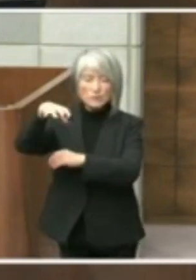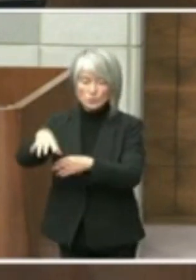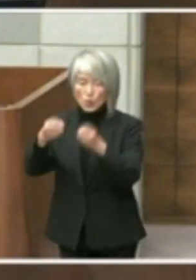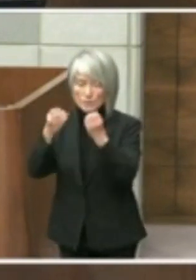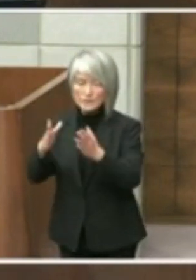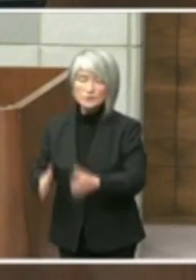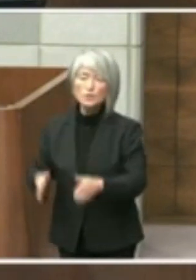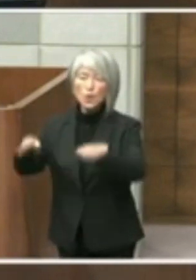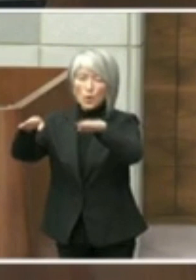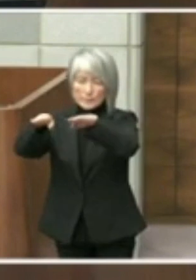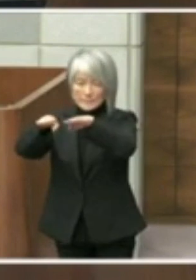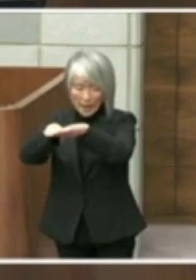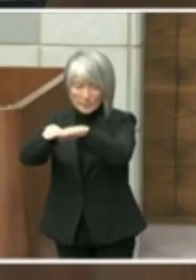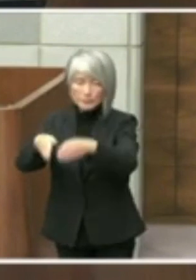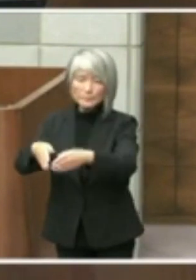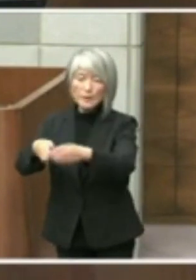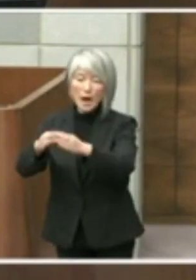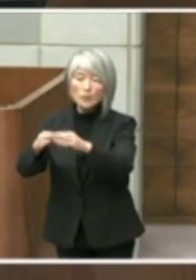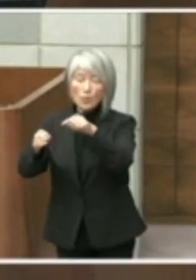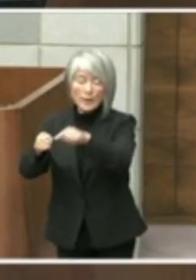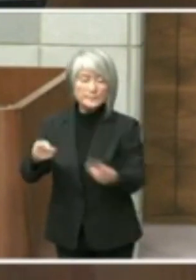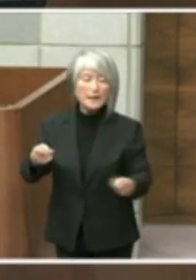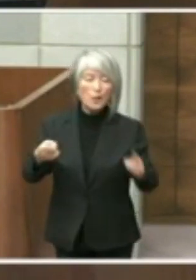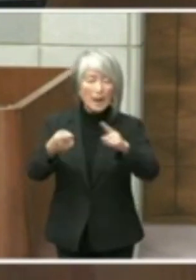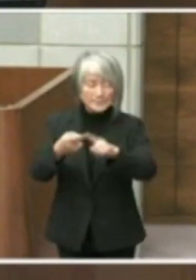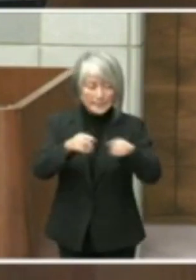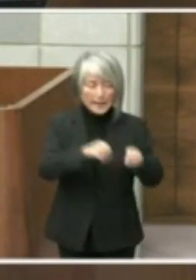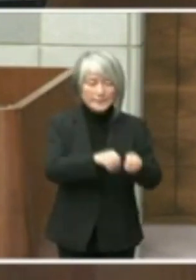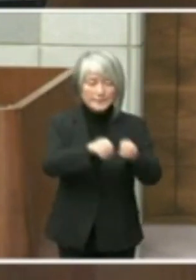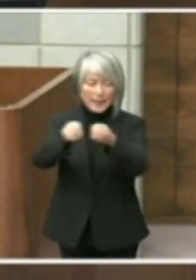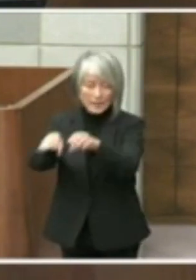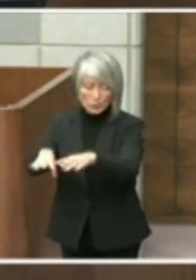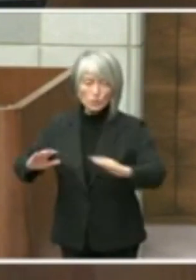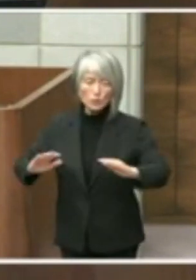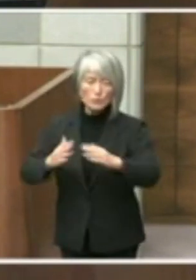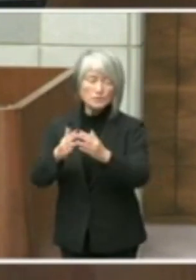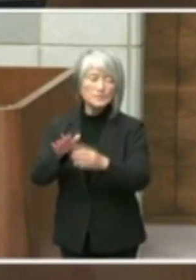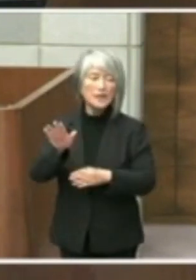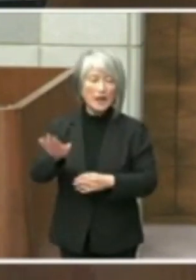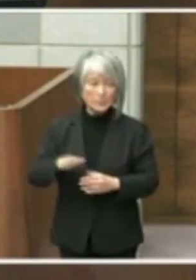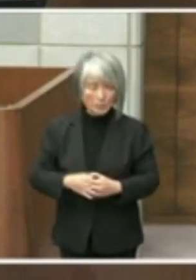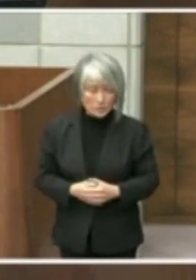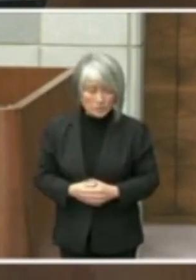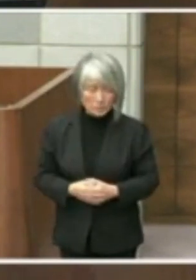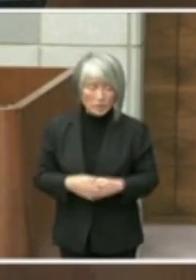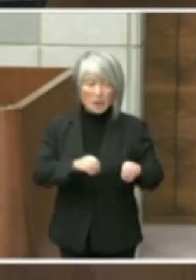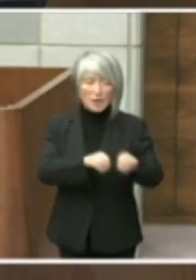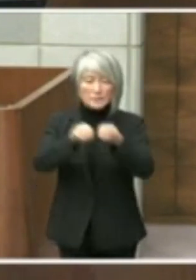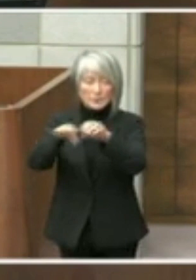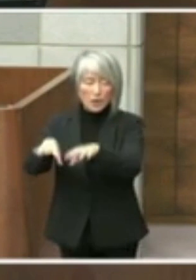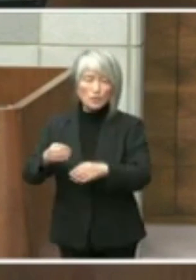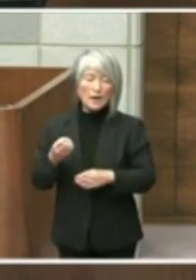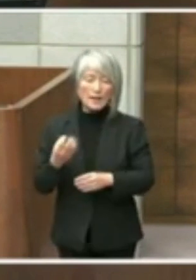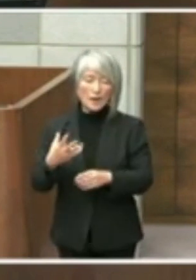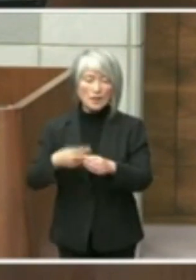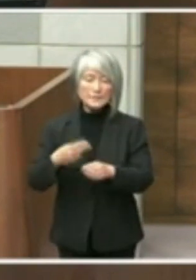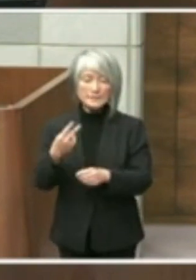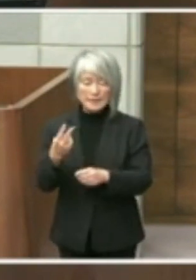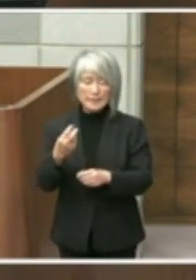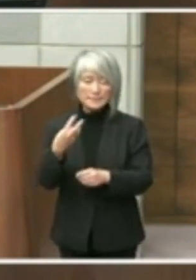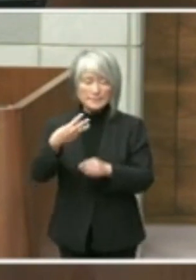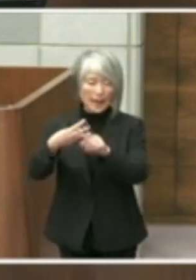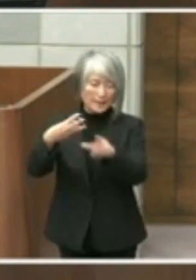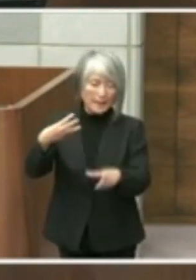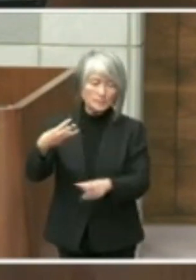わせ、移転に向けた取り組みを行っております。移転につきましては、令和2年3月に市役所